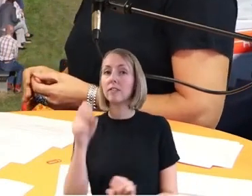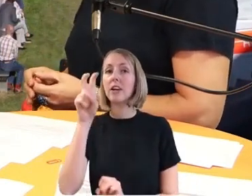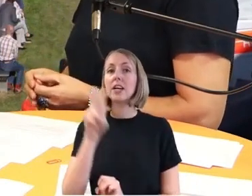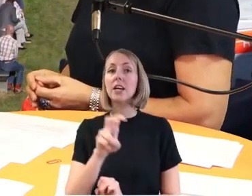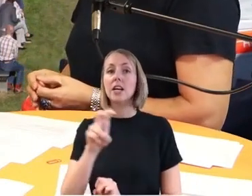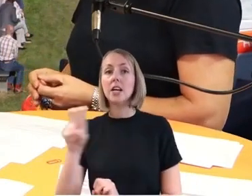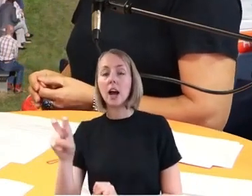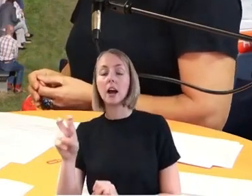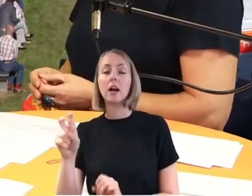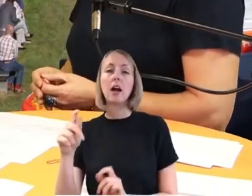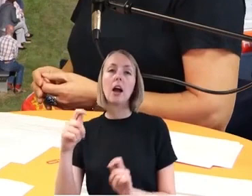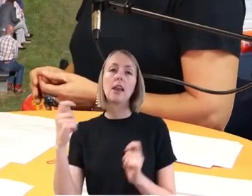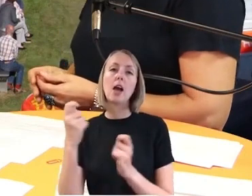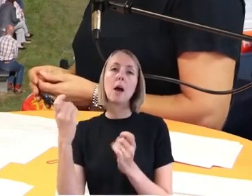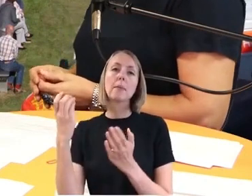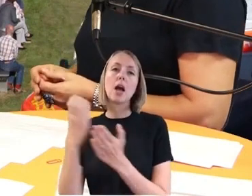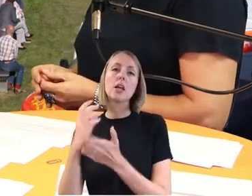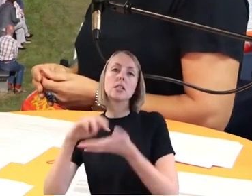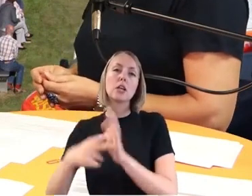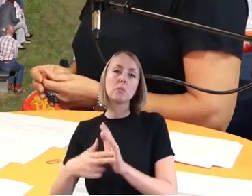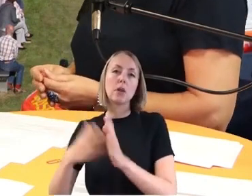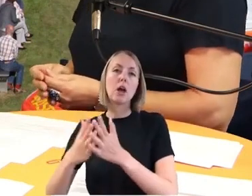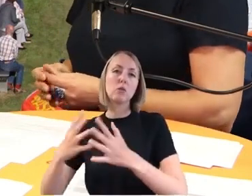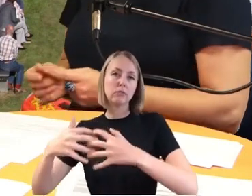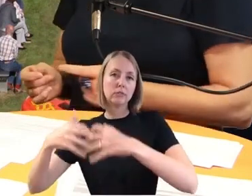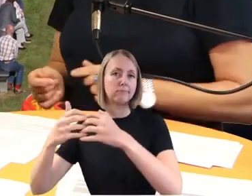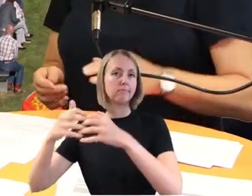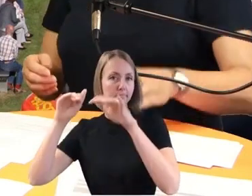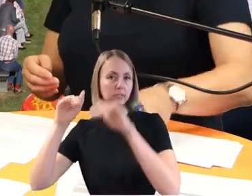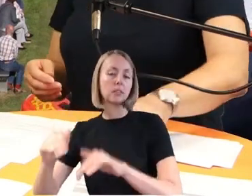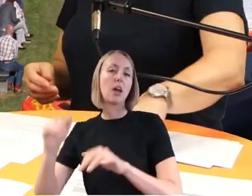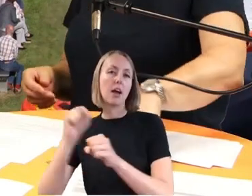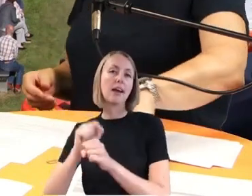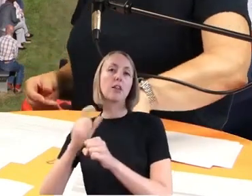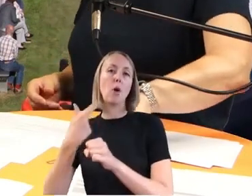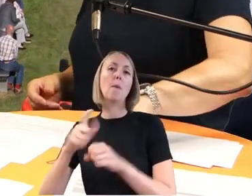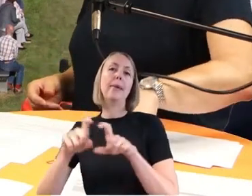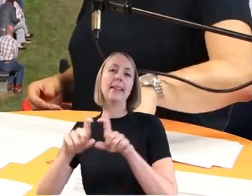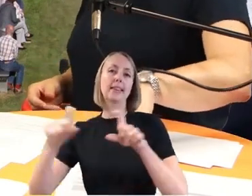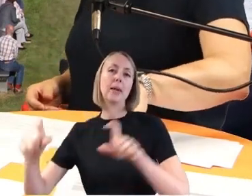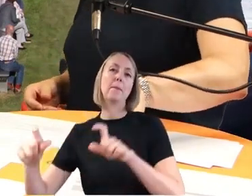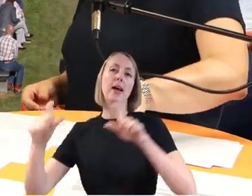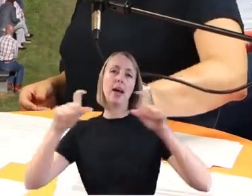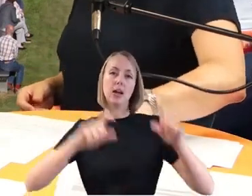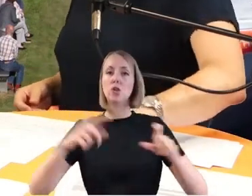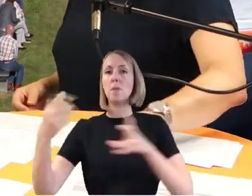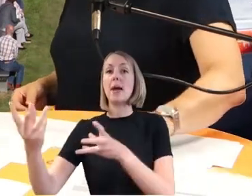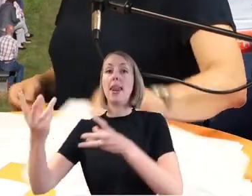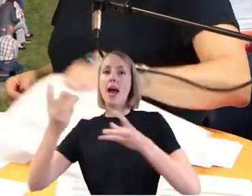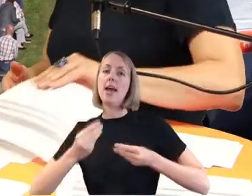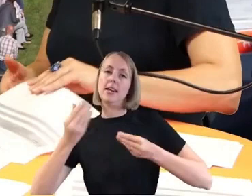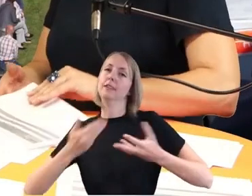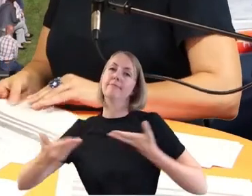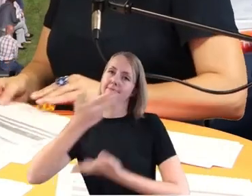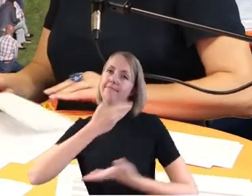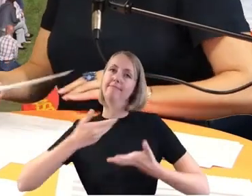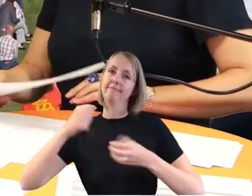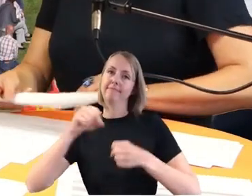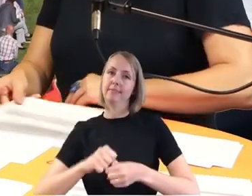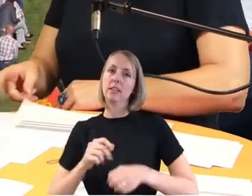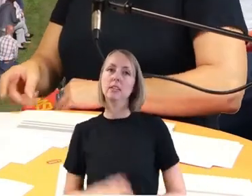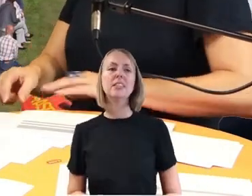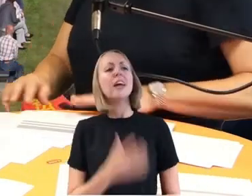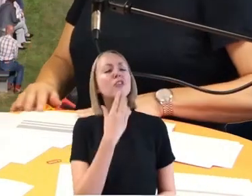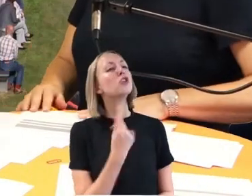und Einsatzplanung raus ist, dass wir da mal was Spezielles zu machen. Ehe ich Sie aber gehen lasse. Lassen Sie mich bitte noch einen. Bitte, ja.